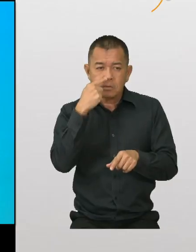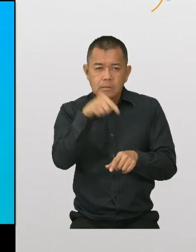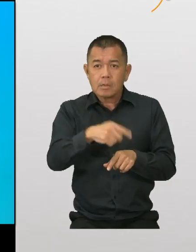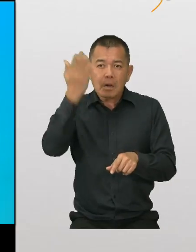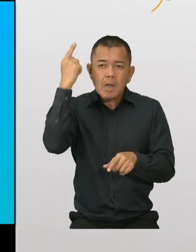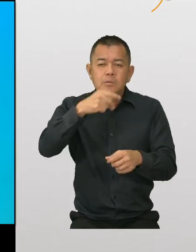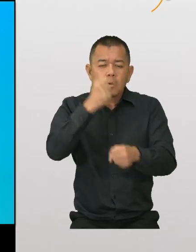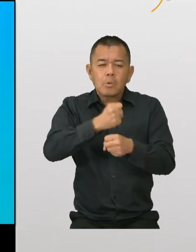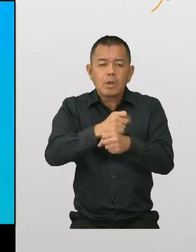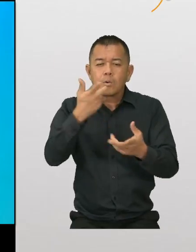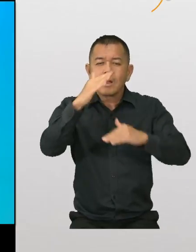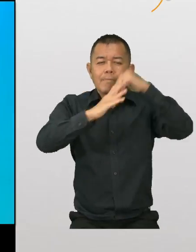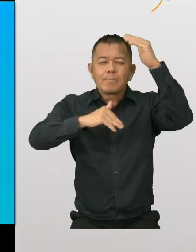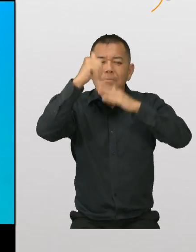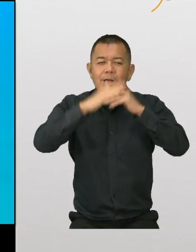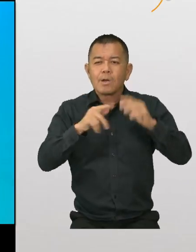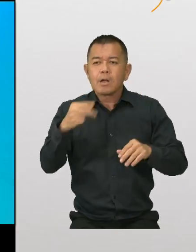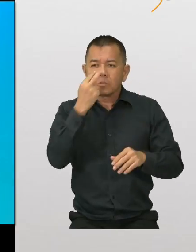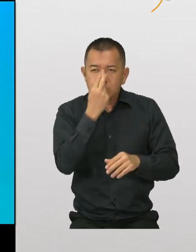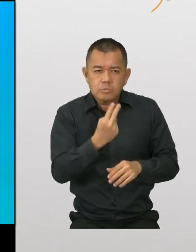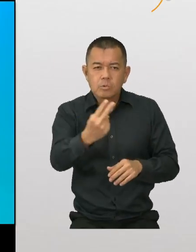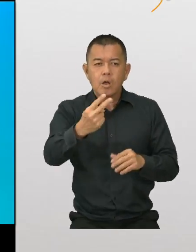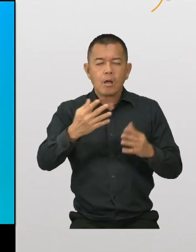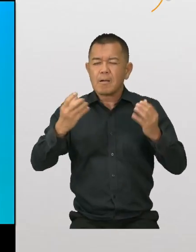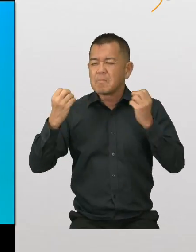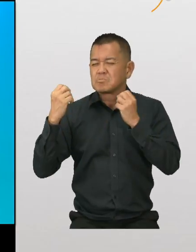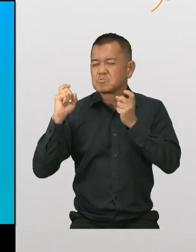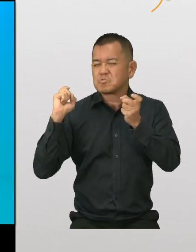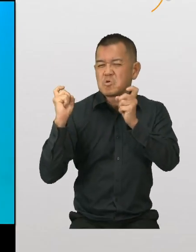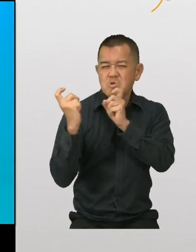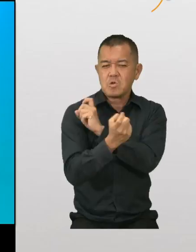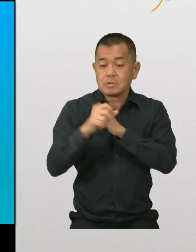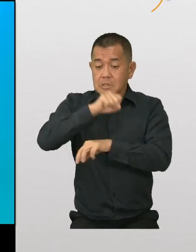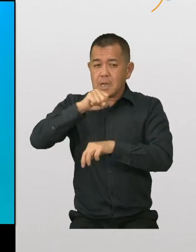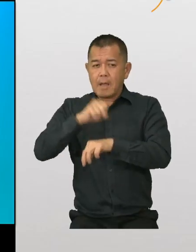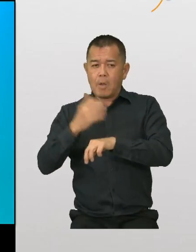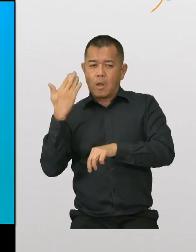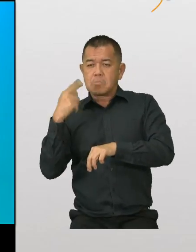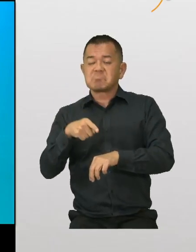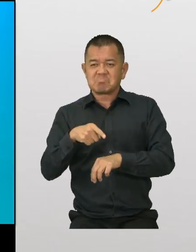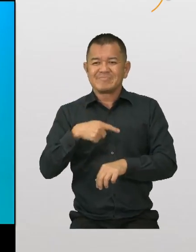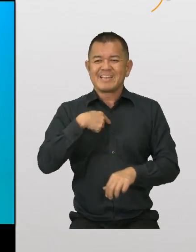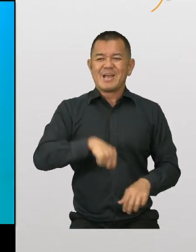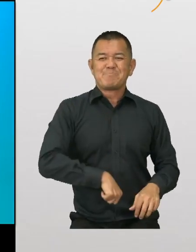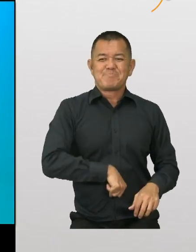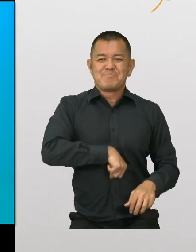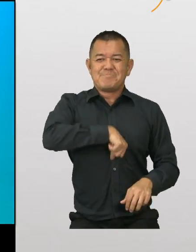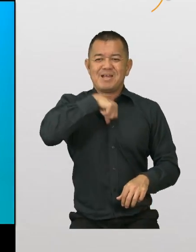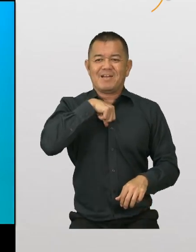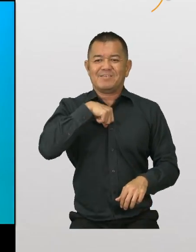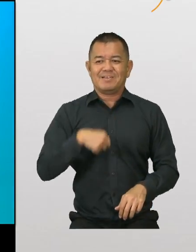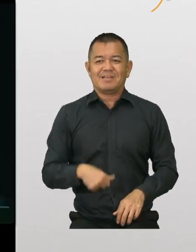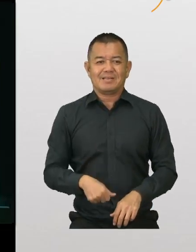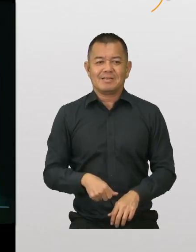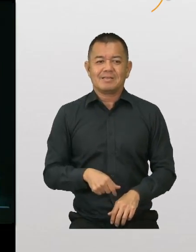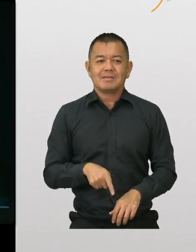Singapore, 国的发展感到 and 自 she's 豪。 proud of what we have become. 胡老婆婆的回忆 Her 让许 touching 多 life 人 story 十 moved 分感 many 动， people, 包括我在